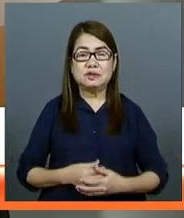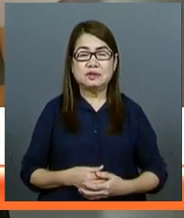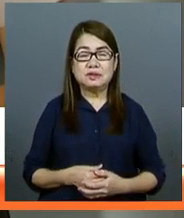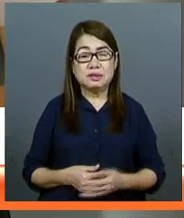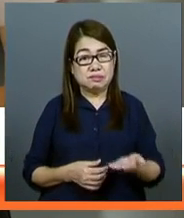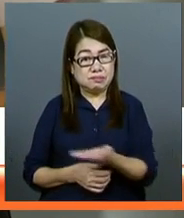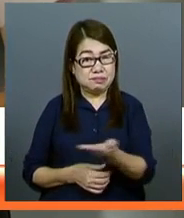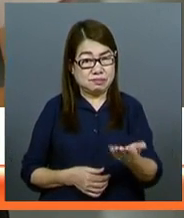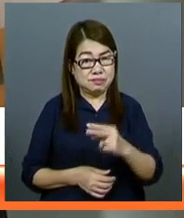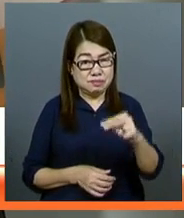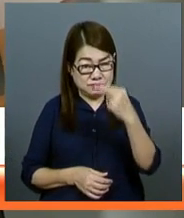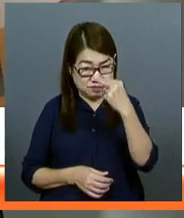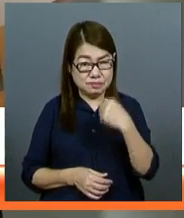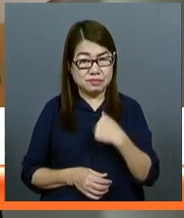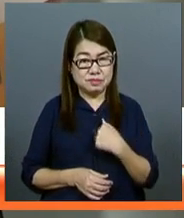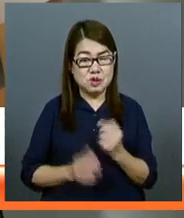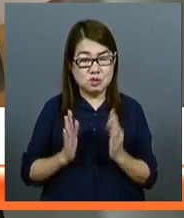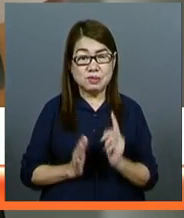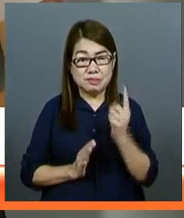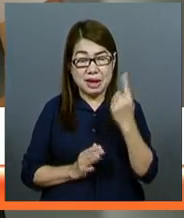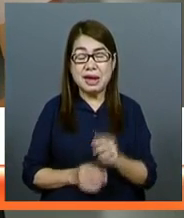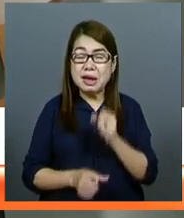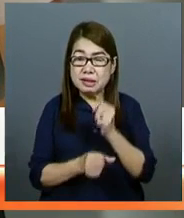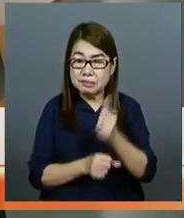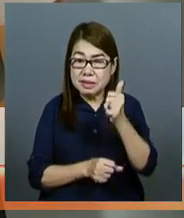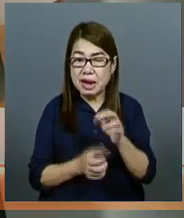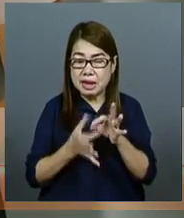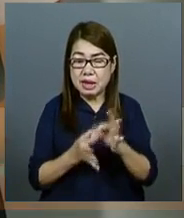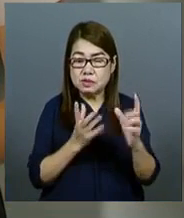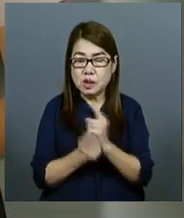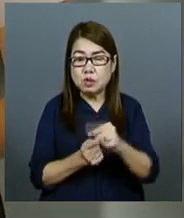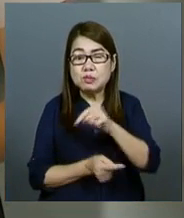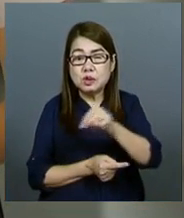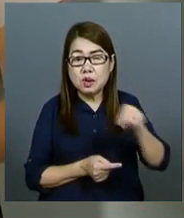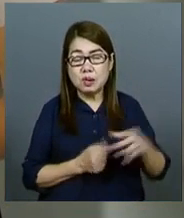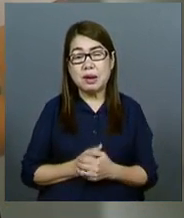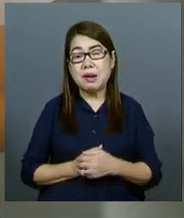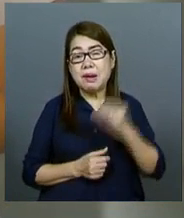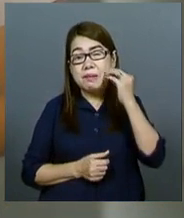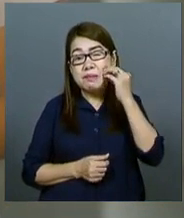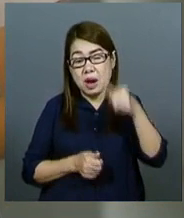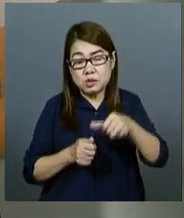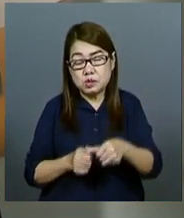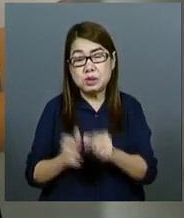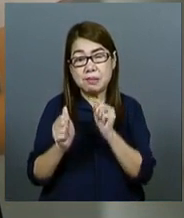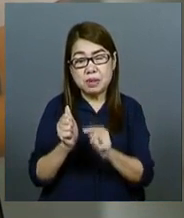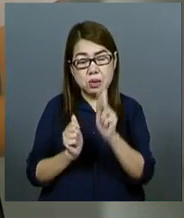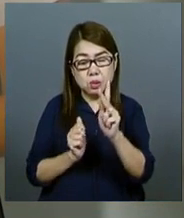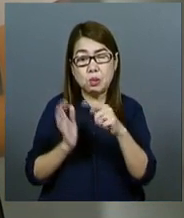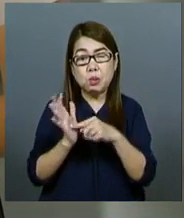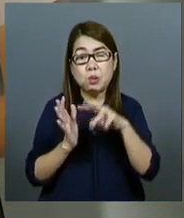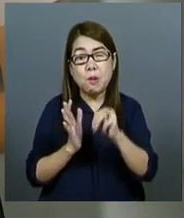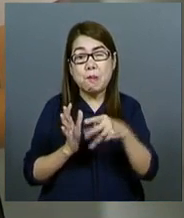คุณผู้ชมจะได้เห็นมุมมองของคนรุ่นใหม่เกี่ยวกับสังคมรอบตัวที่บ้านเชียงแหวอำเภอกุมภาวาปีจังหวัดอุดรธ